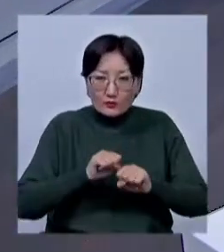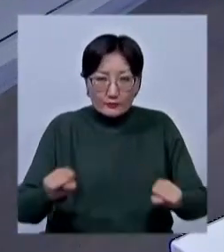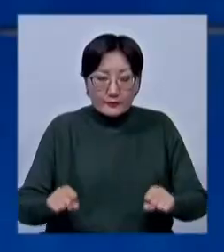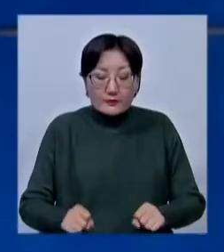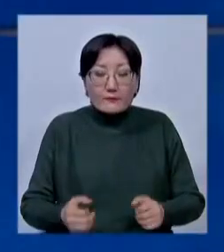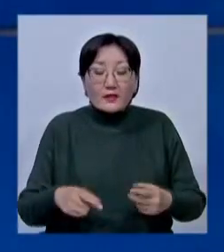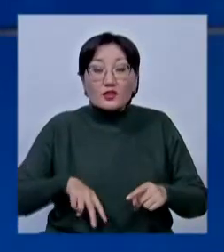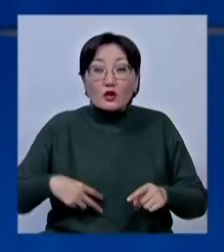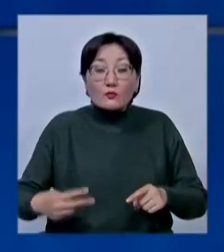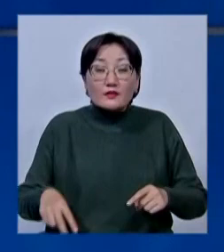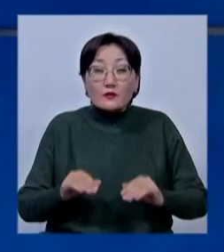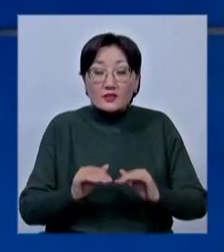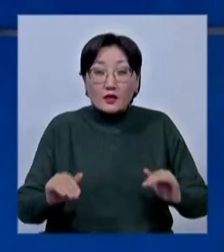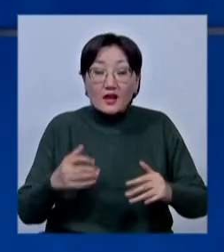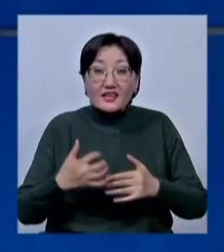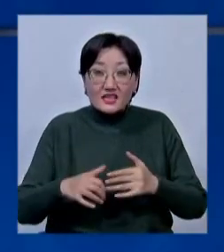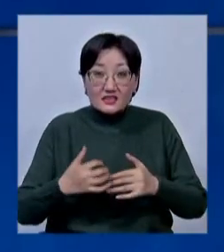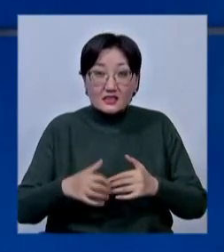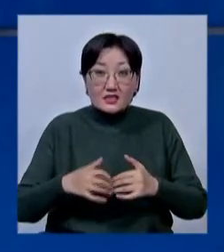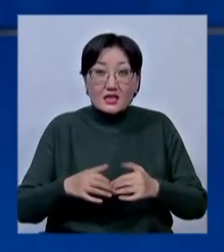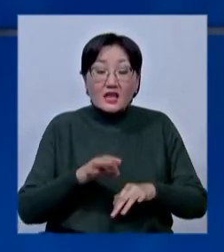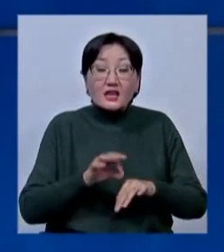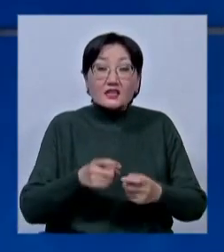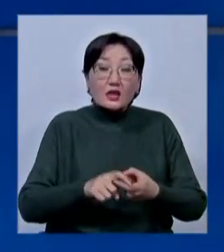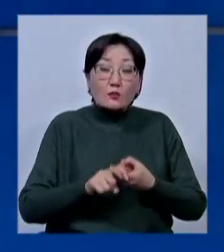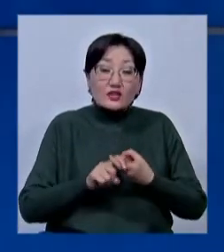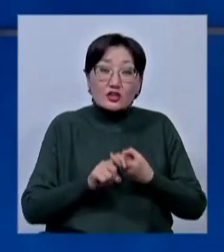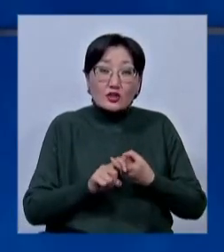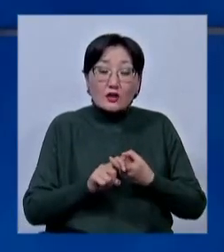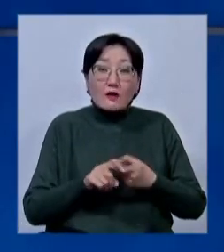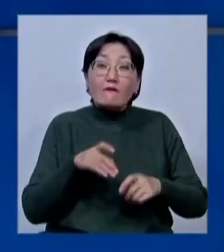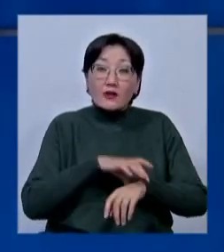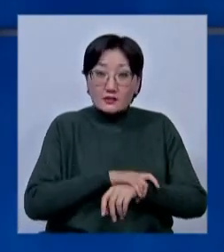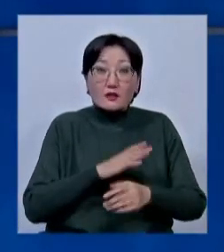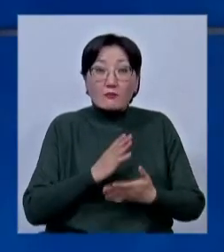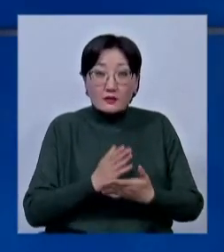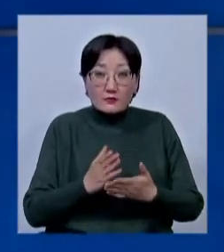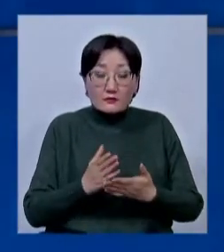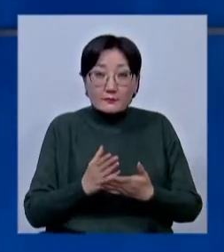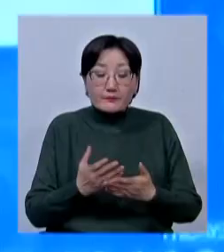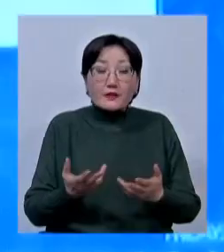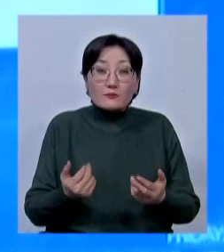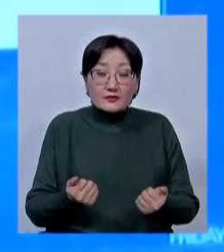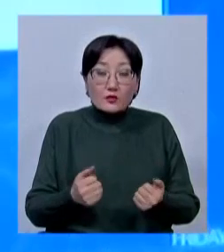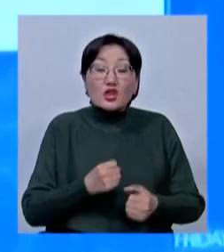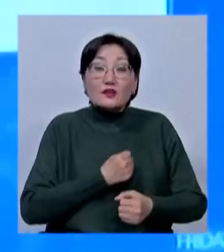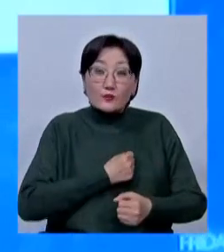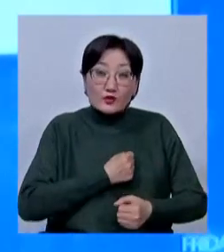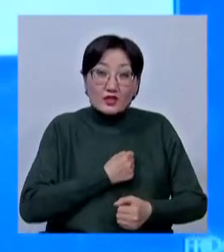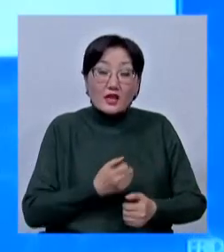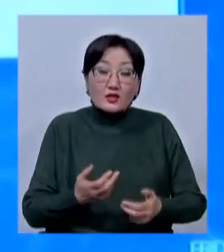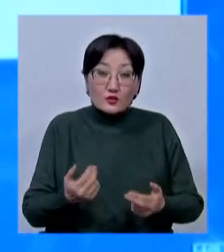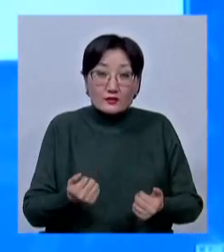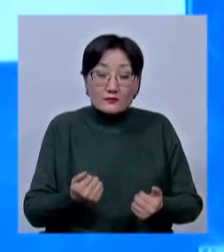осы тәрбиешілер мен бүлдіршіндер арасында коронавирус жұқтырғандар бар ма бізде? Қанша? Өкінішке орай,